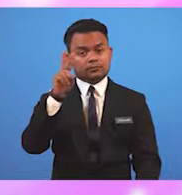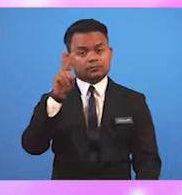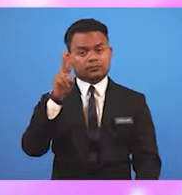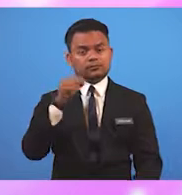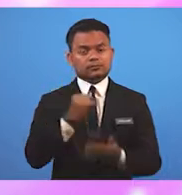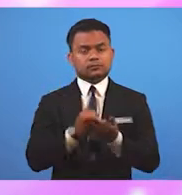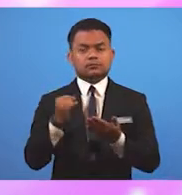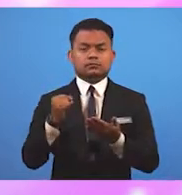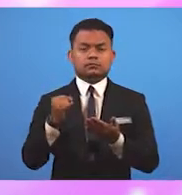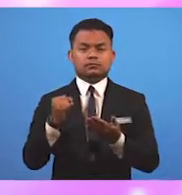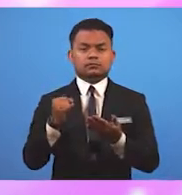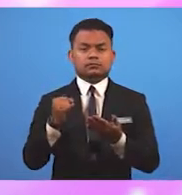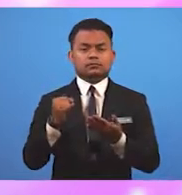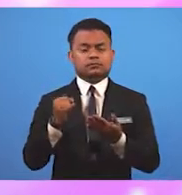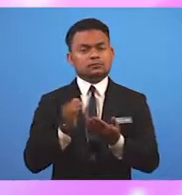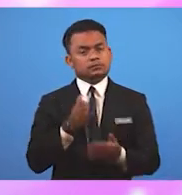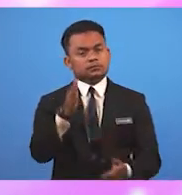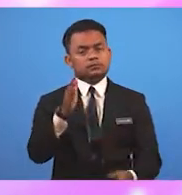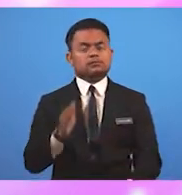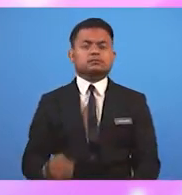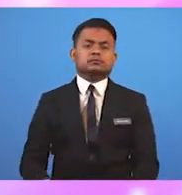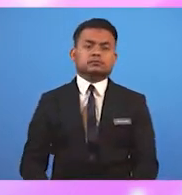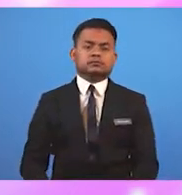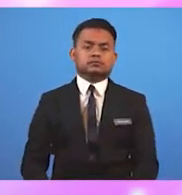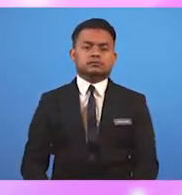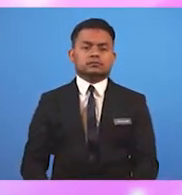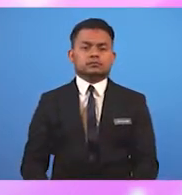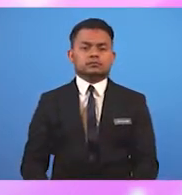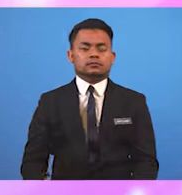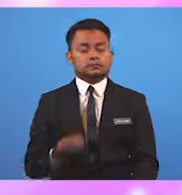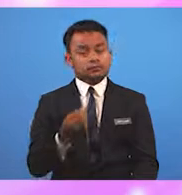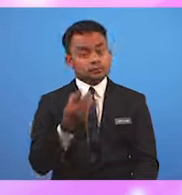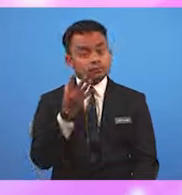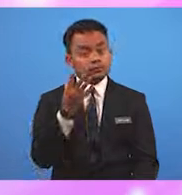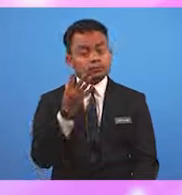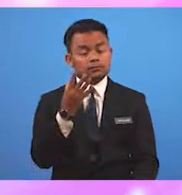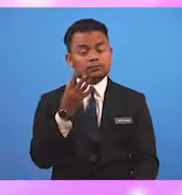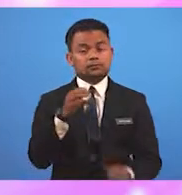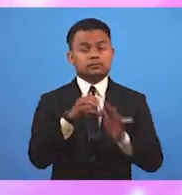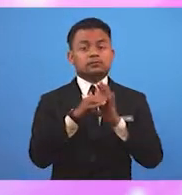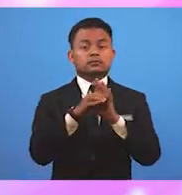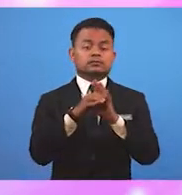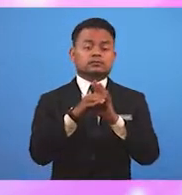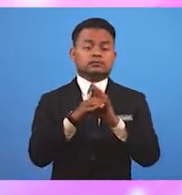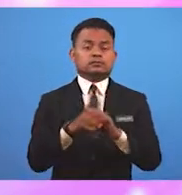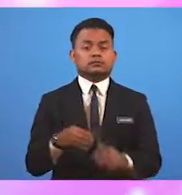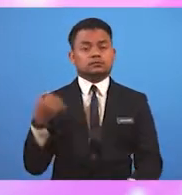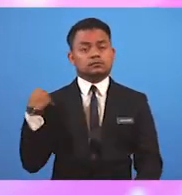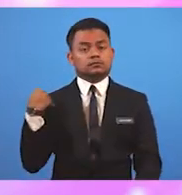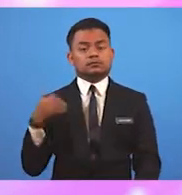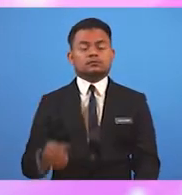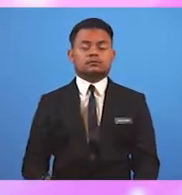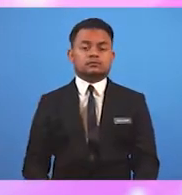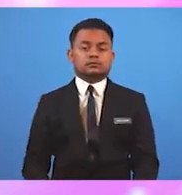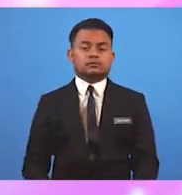ternakan. Maklumat yang ketiga adalah bilangan sampel. Maklumat yang keempat adalah